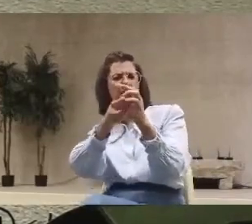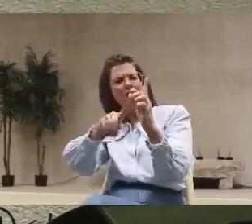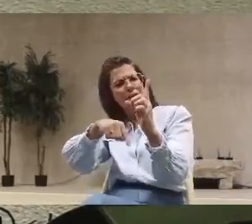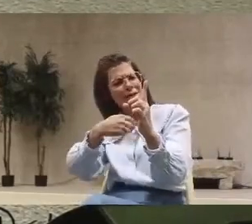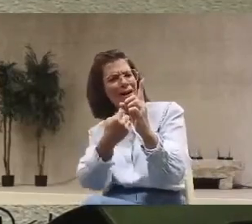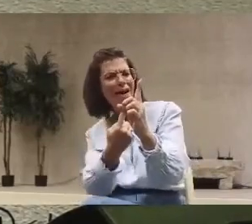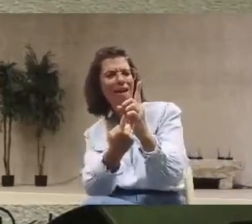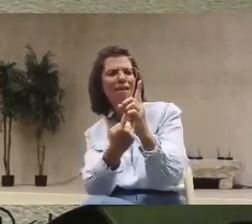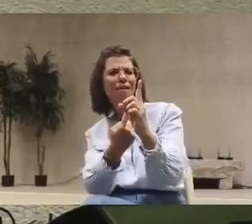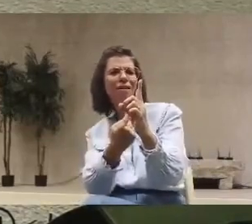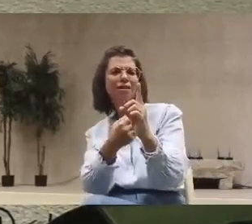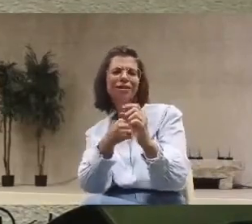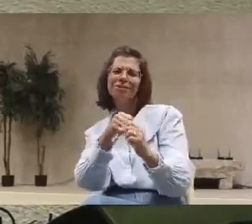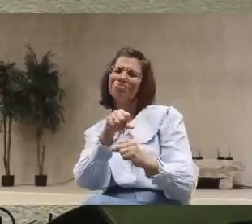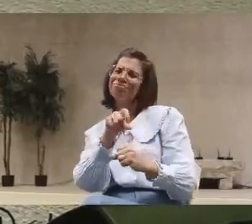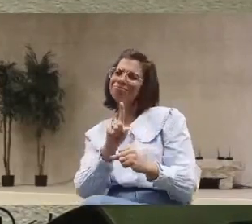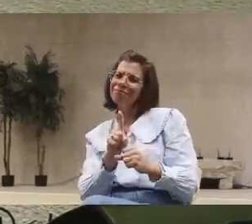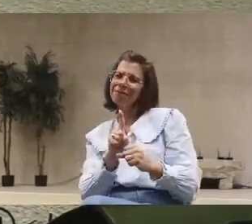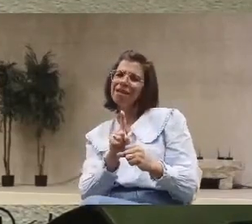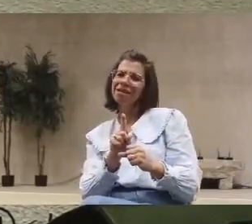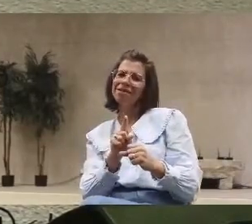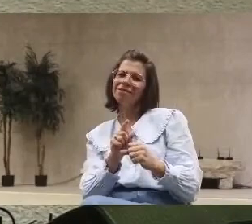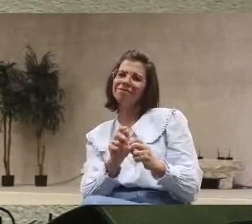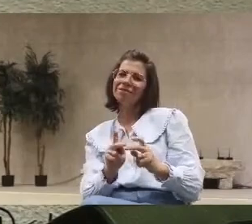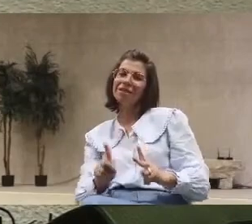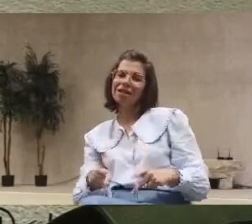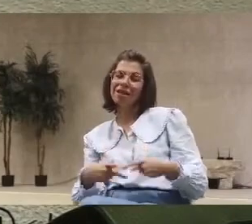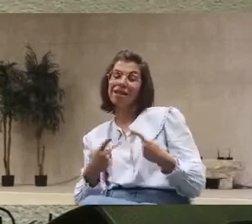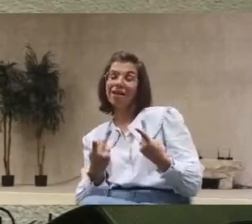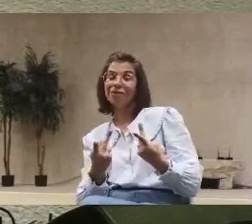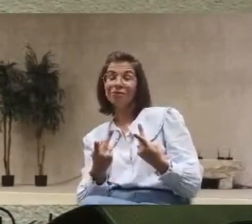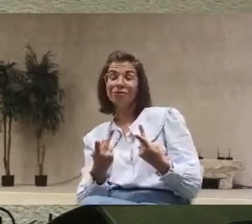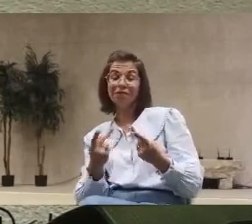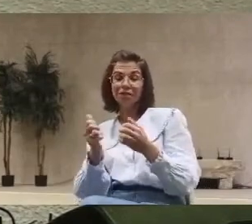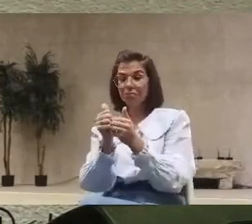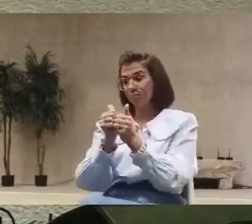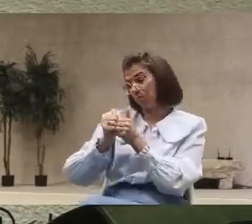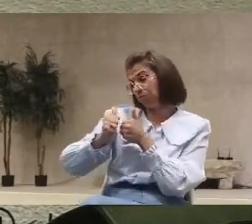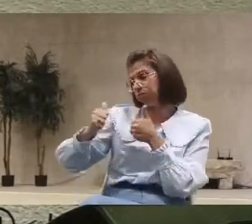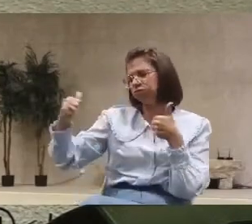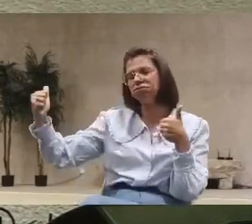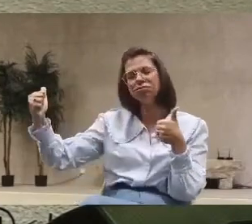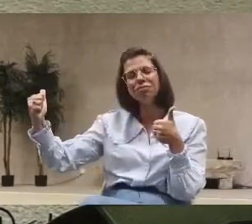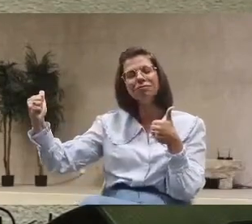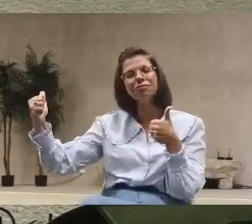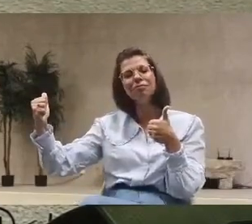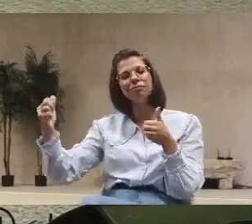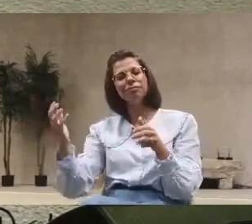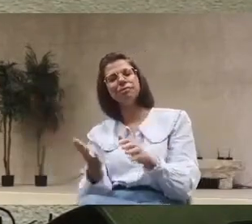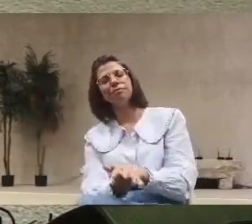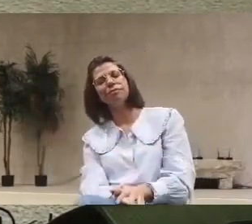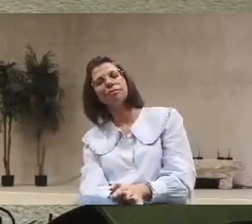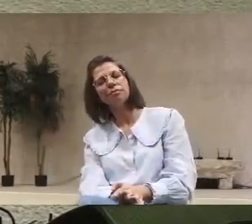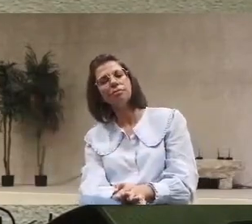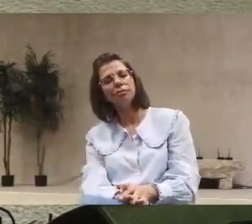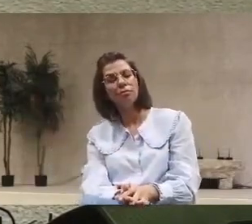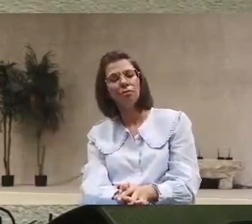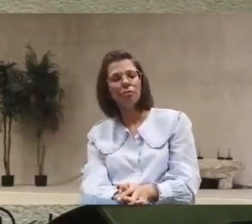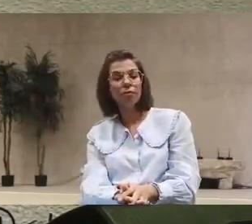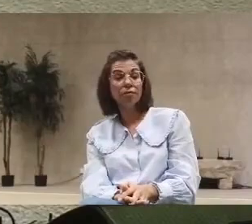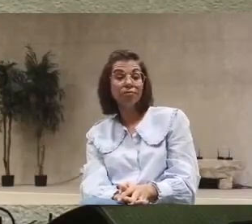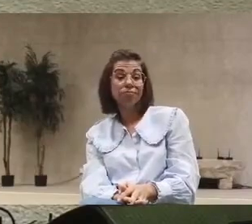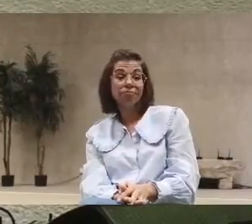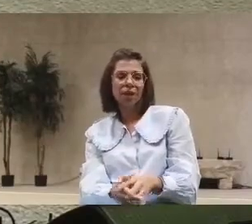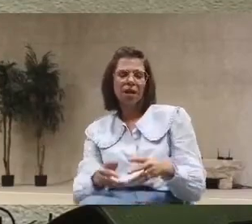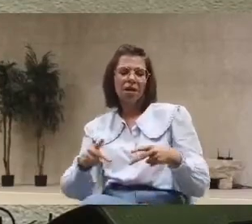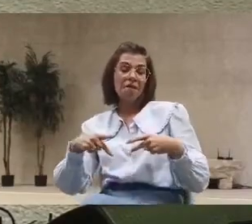c'est une vie indépendante. On fait ce que l'on veut, on mène notre vie comme on veut, et on appelle Dieu quand on en a besoin,